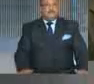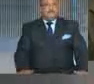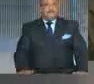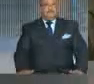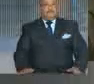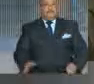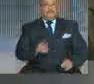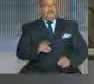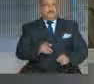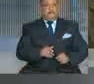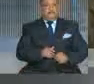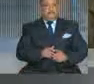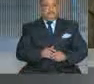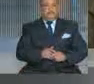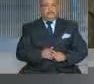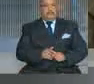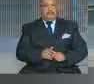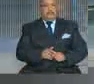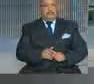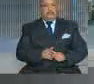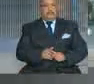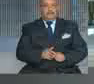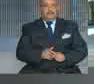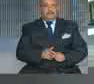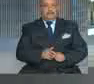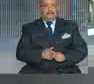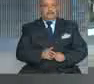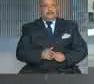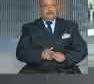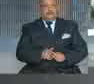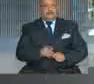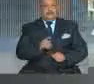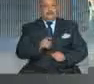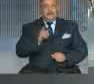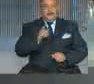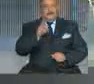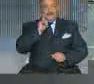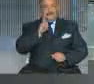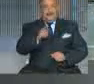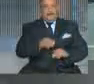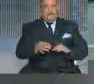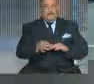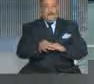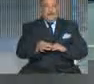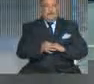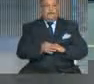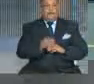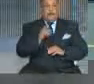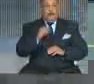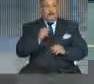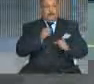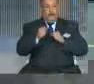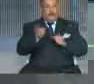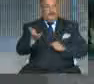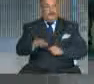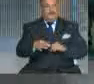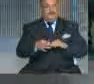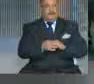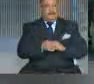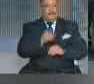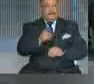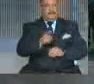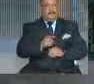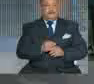اعتراف كبير بالجميل. تصفيات وأدوار نهائية في دورة إقليمية استثنائية لمدن